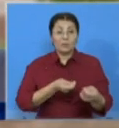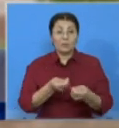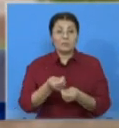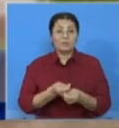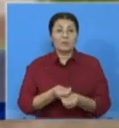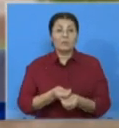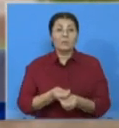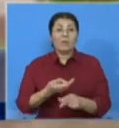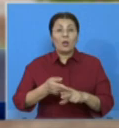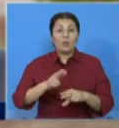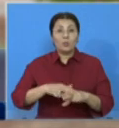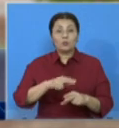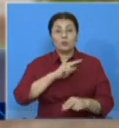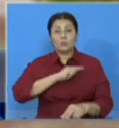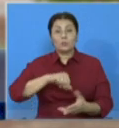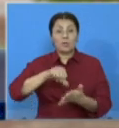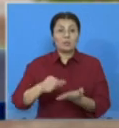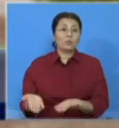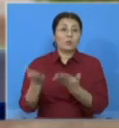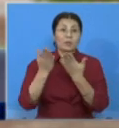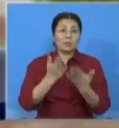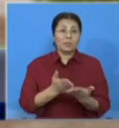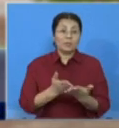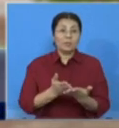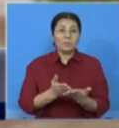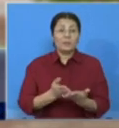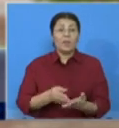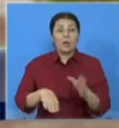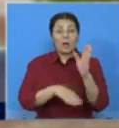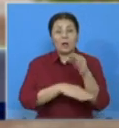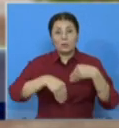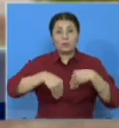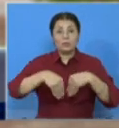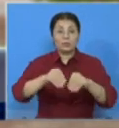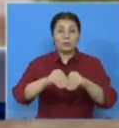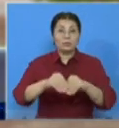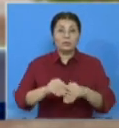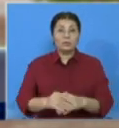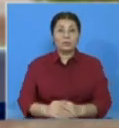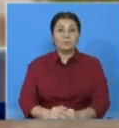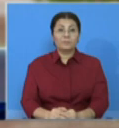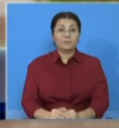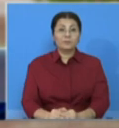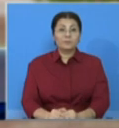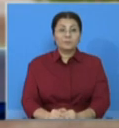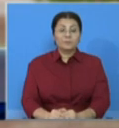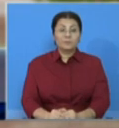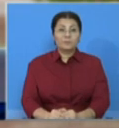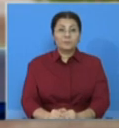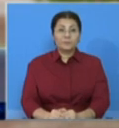қалдық. Жаңағы бір тал десе, 10 тал дегендей өзіміздің үлесімізді қосуға келіп қалдық.